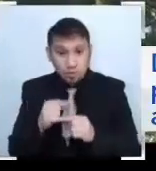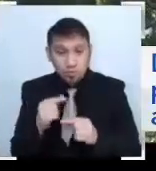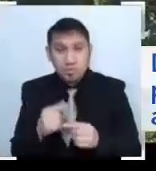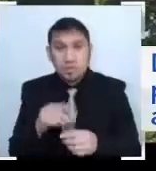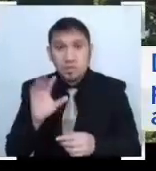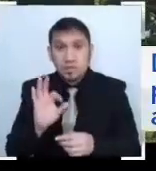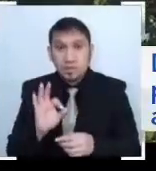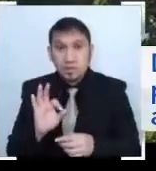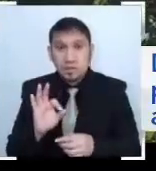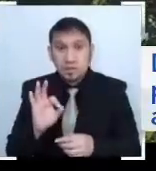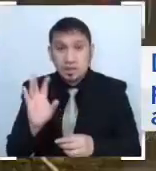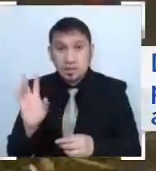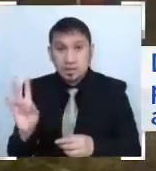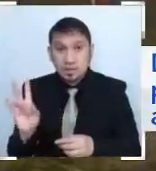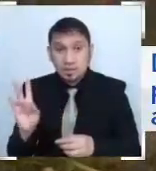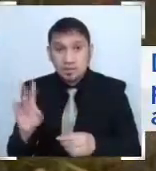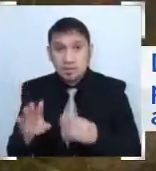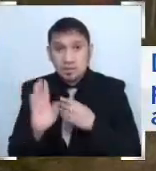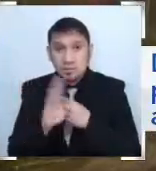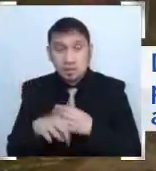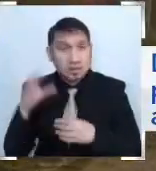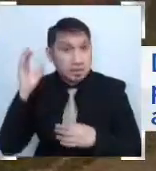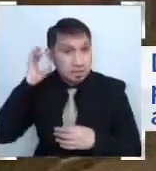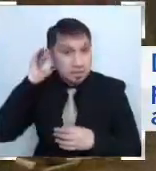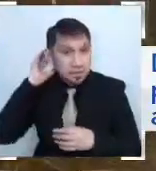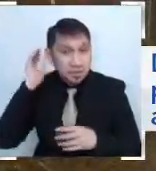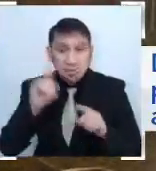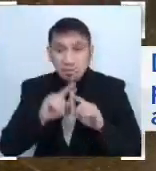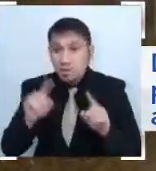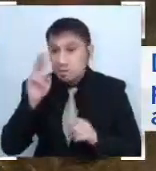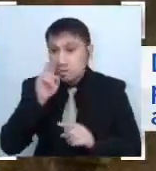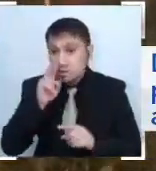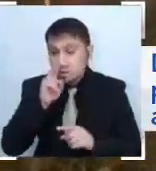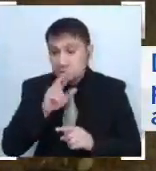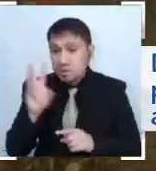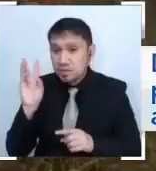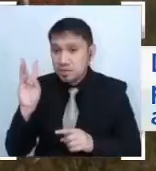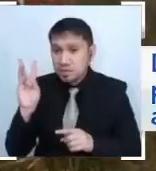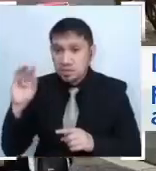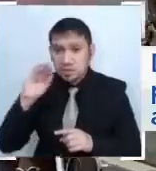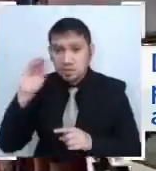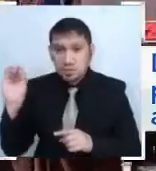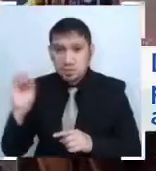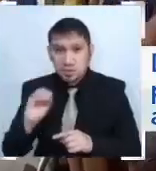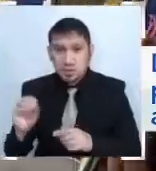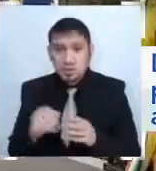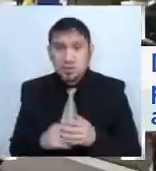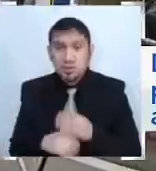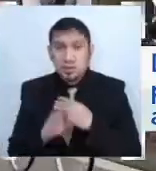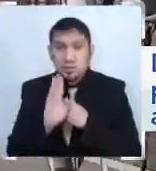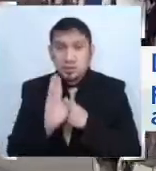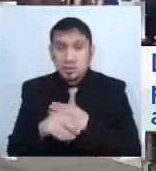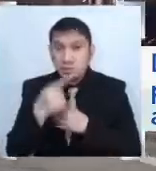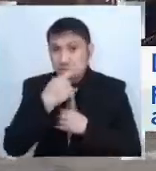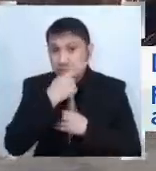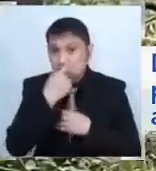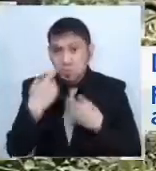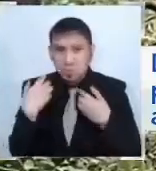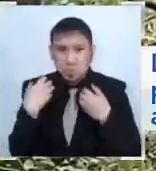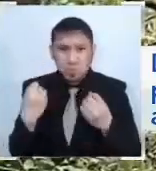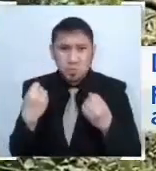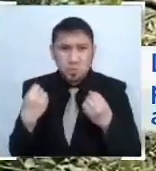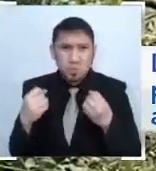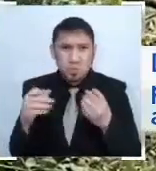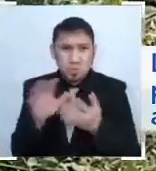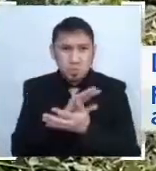nila ang na-restore na sa Mindanao. Pero sa Visayas, nasa 60% pa lang daw ang kanilang restoration dahil sa tindi ng pinsala sa lugar.